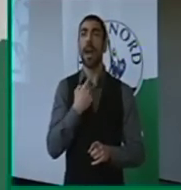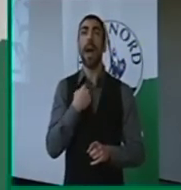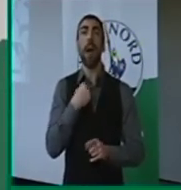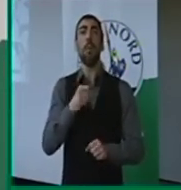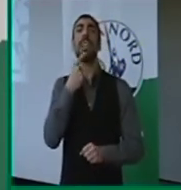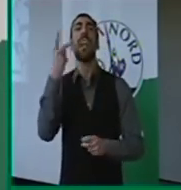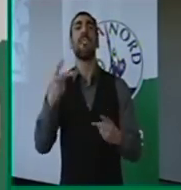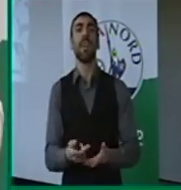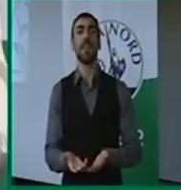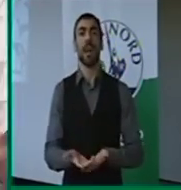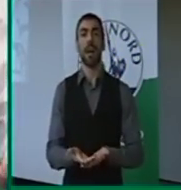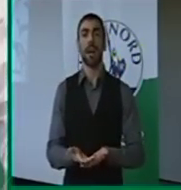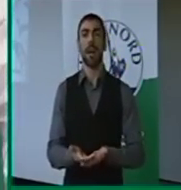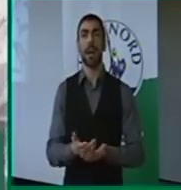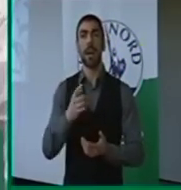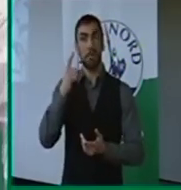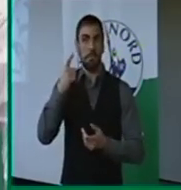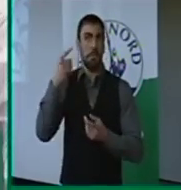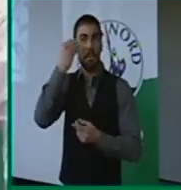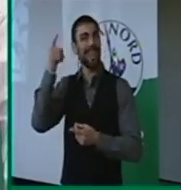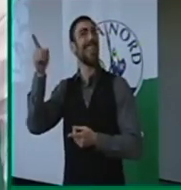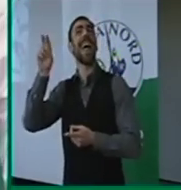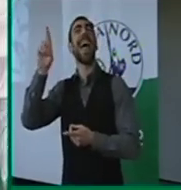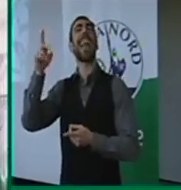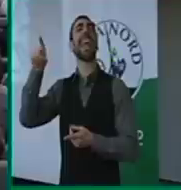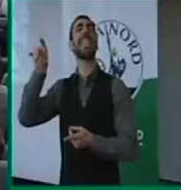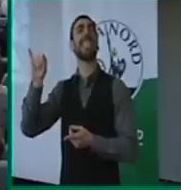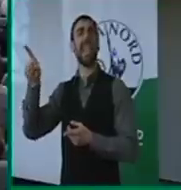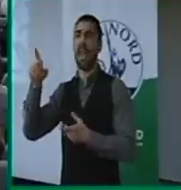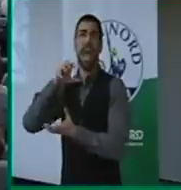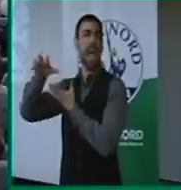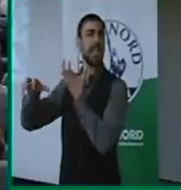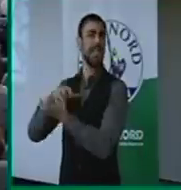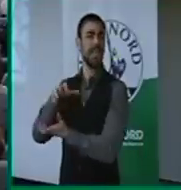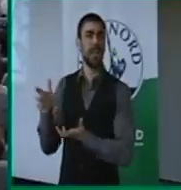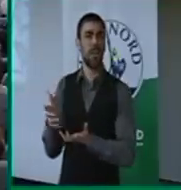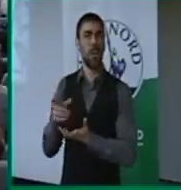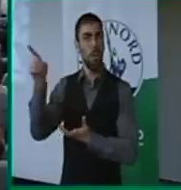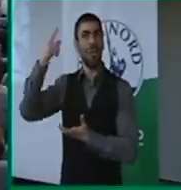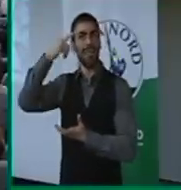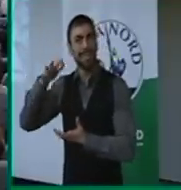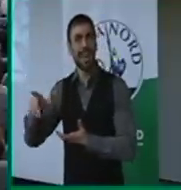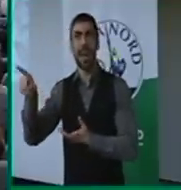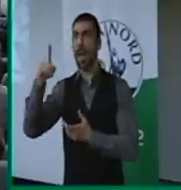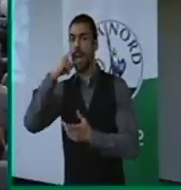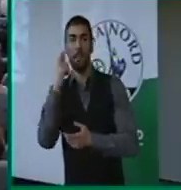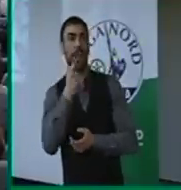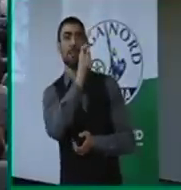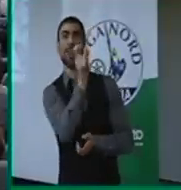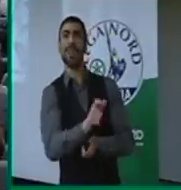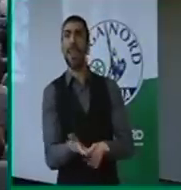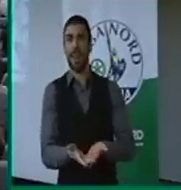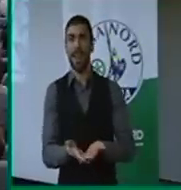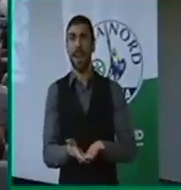verità perché pensate che casino Renzi che sa che sta pigliando per il culo gli